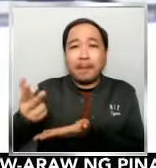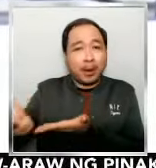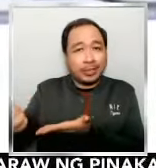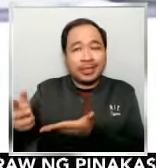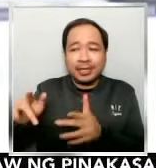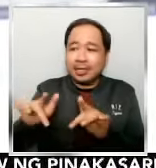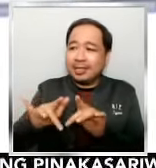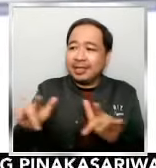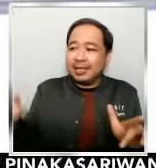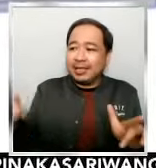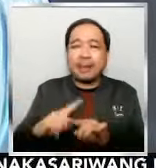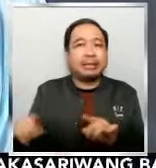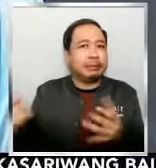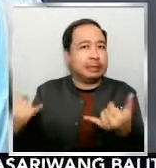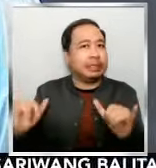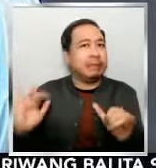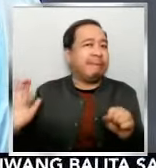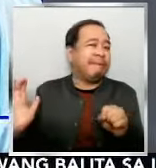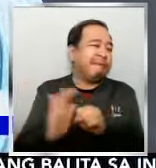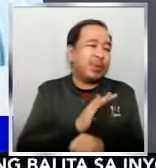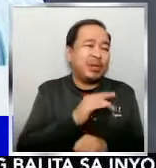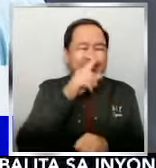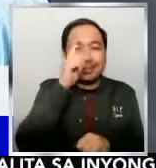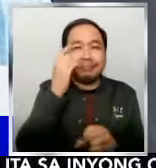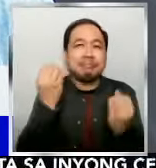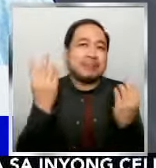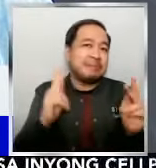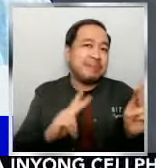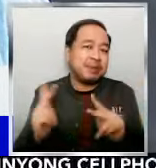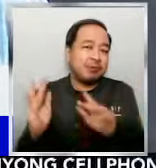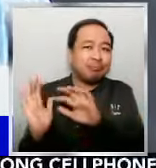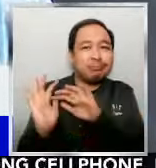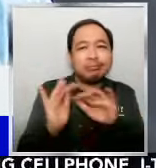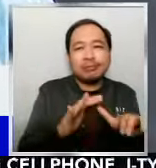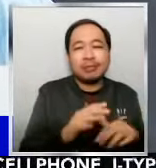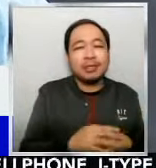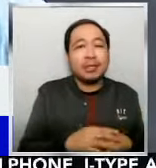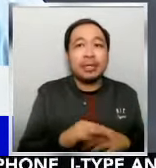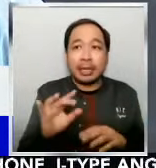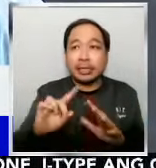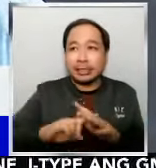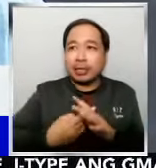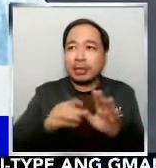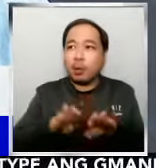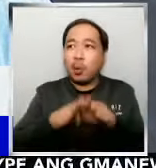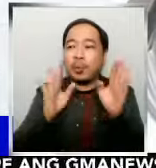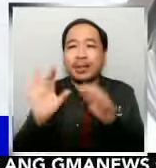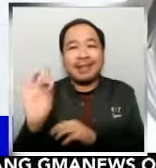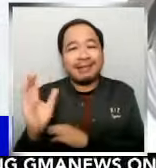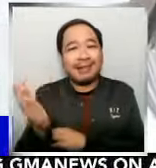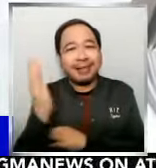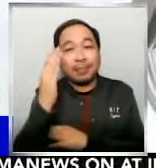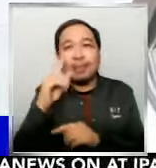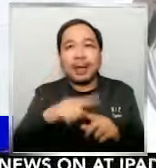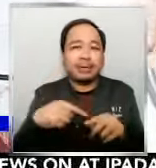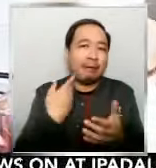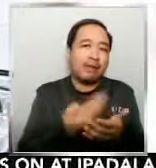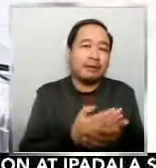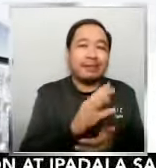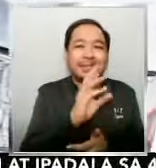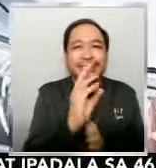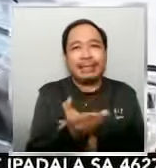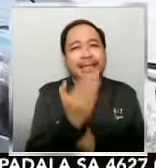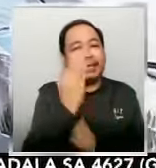ng gustong magpa-swab. 8 a.m. ang start nito, 6 a.m. nasa pila na po, para lang po makauna sa pila. At para daw di